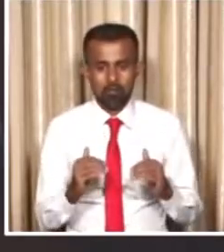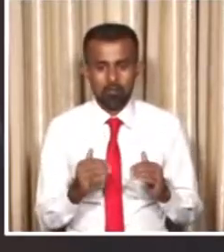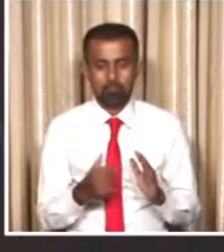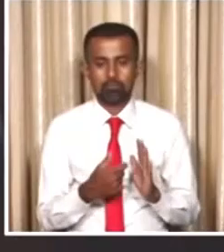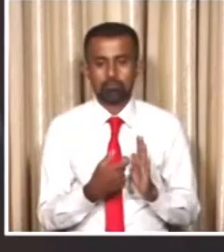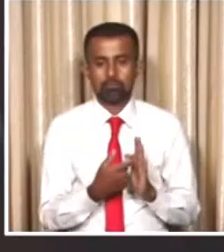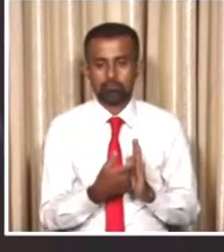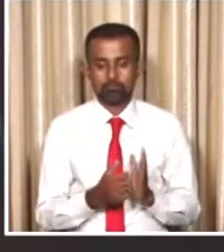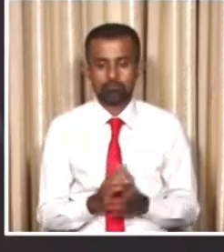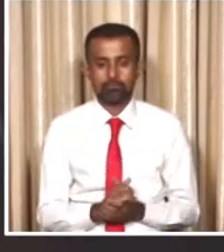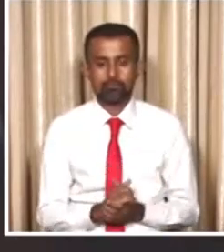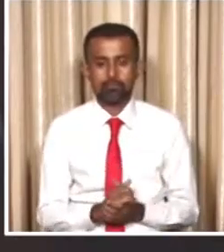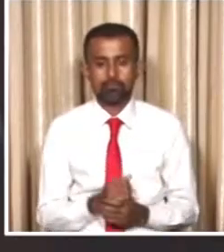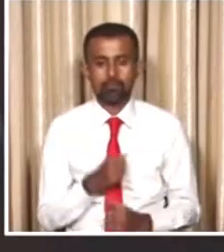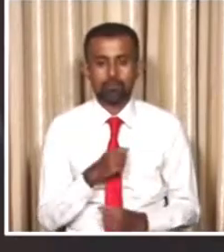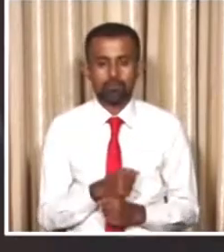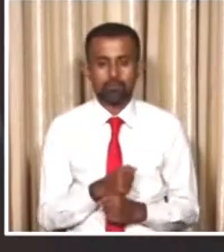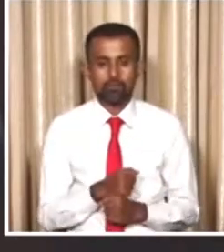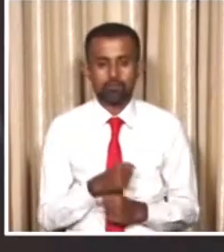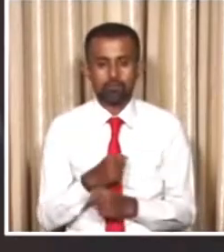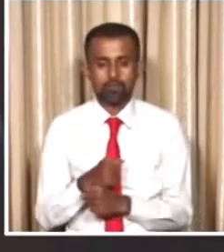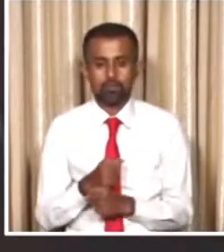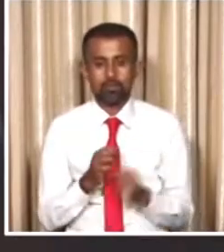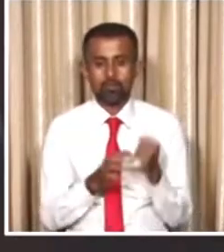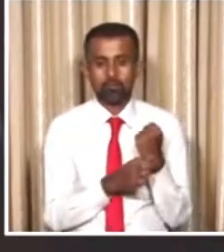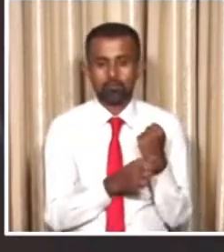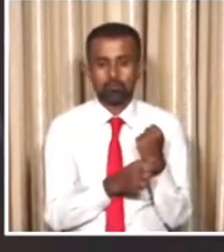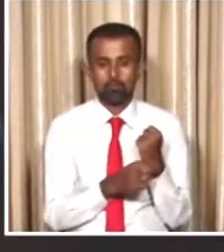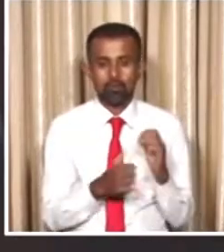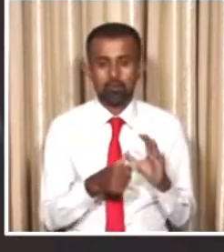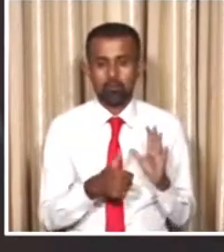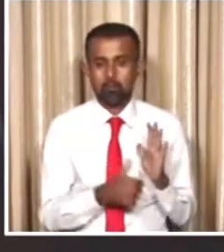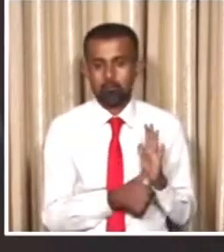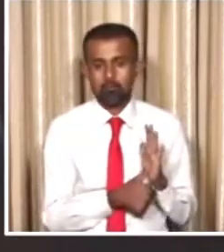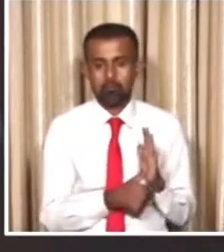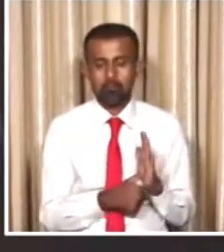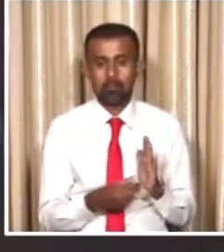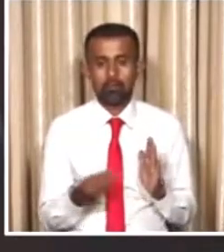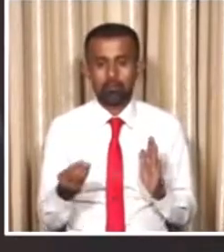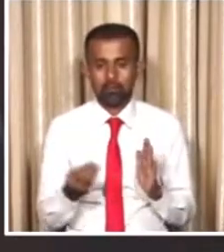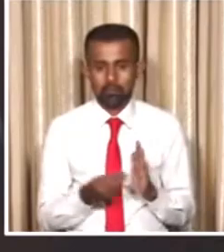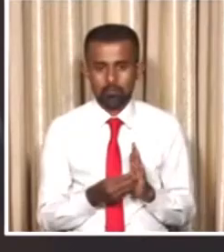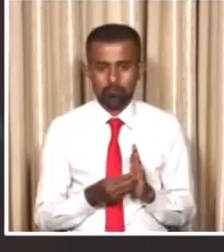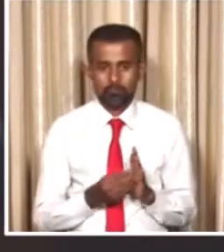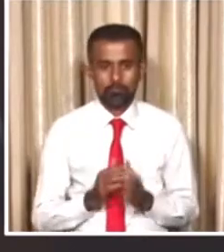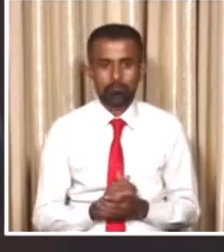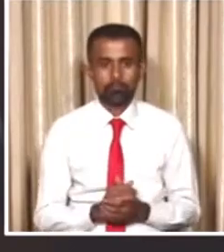විධිවිධාන රාජ්‍යතාන්ත්‍රික වරප්‍රසාද පනත යටතේ නියෝග ඇතුළු